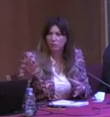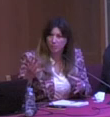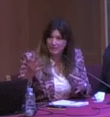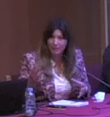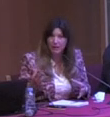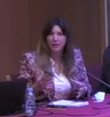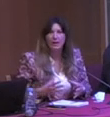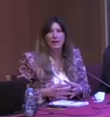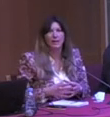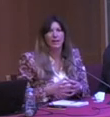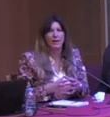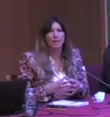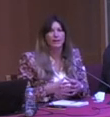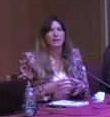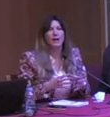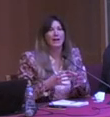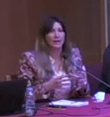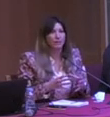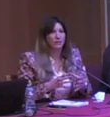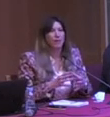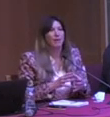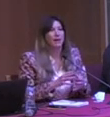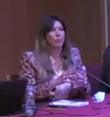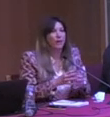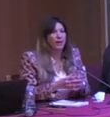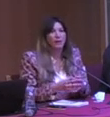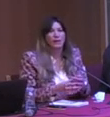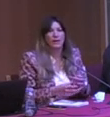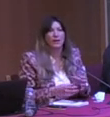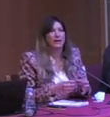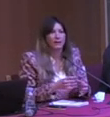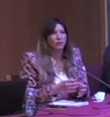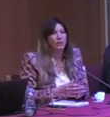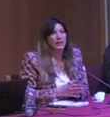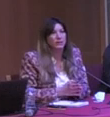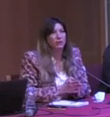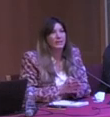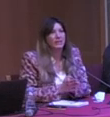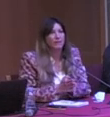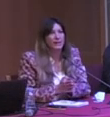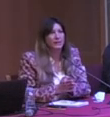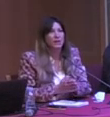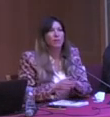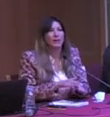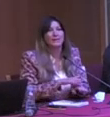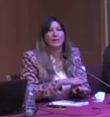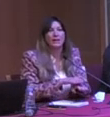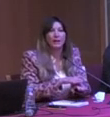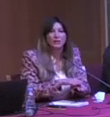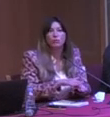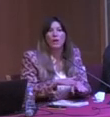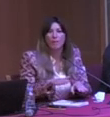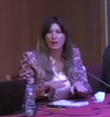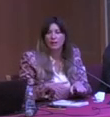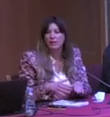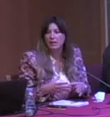d'hora, no? Precisament el que anem és a temps per a poder encardinar totes aquestes feines perquè